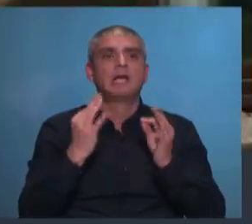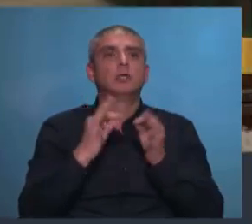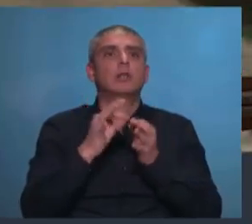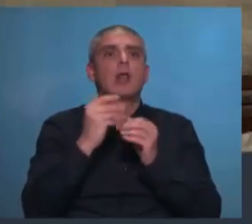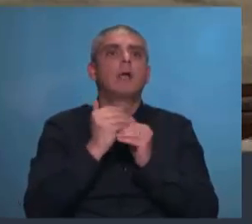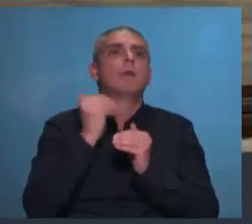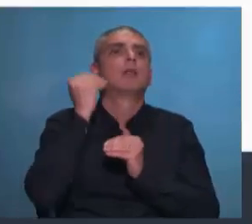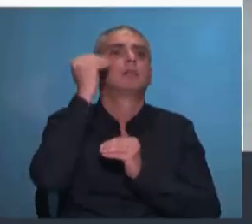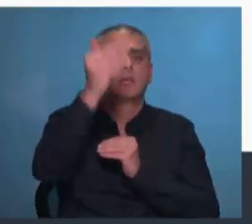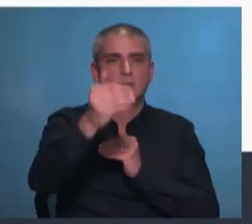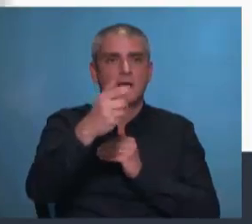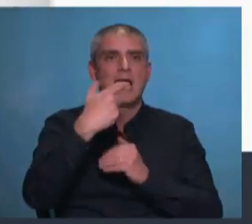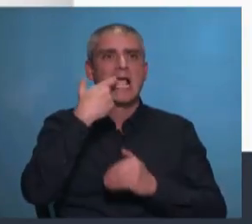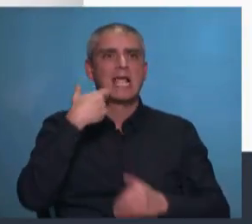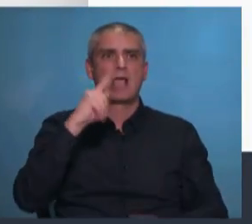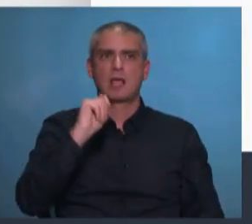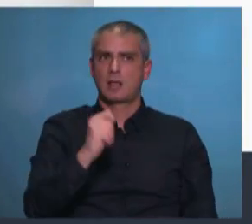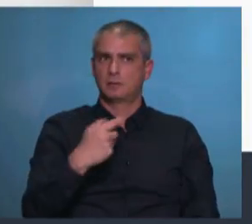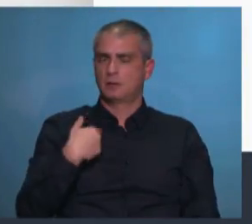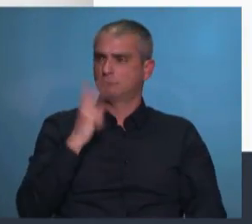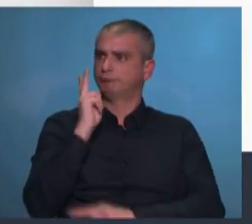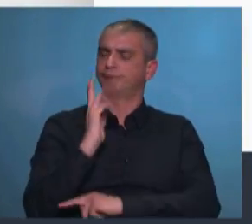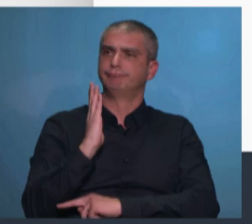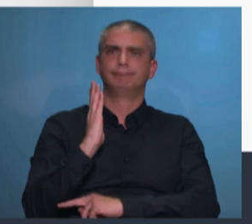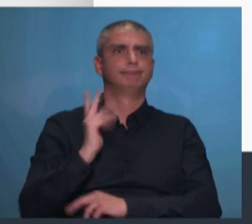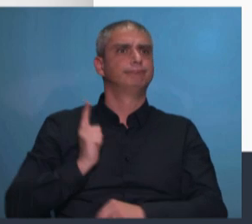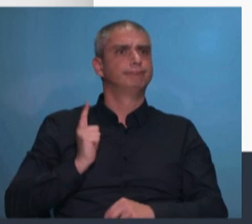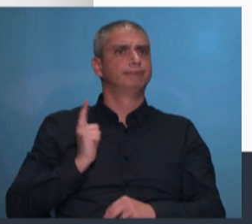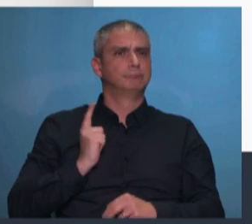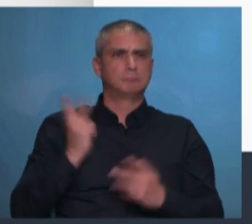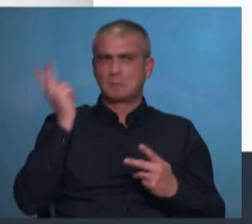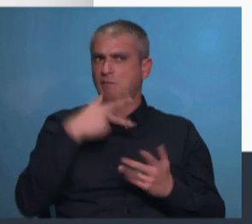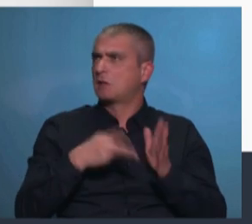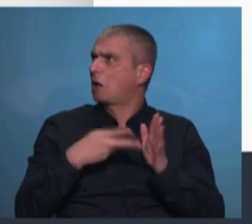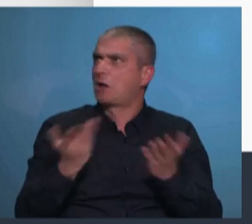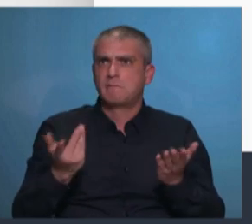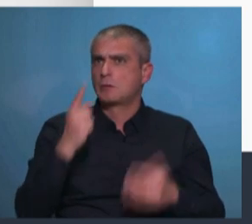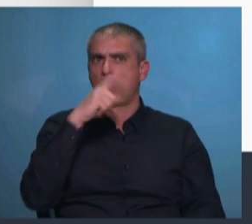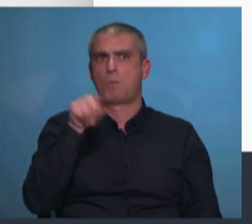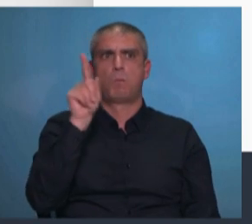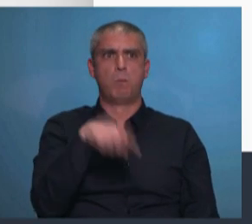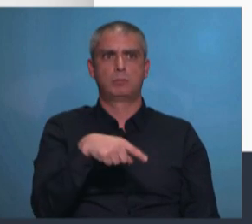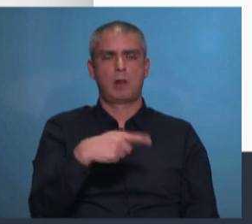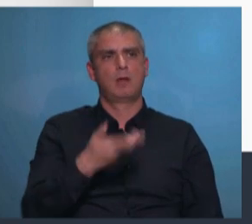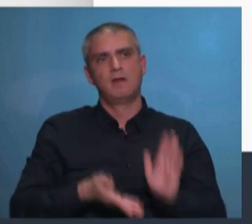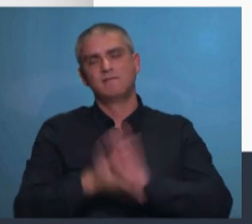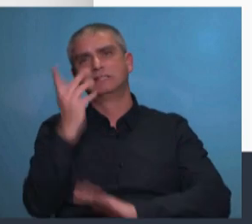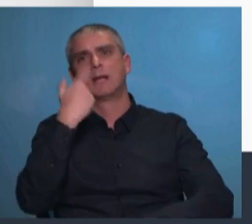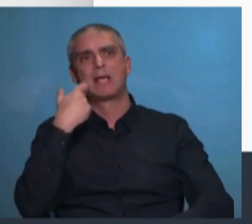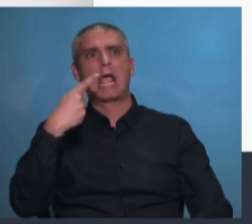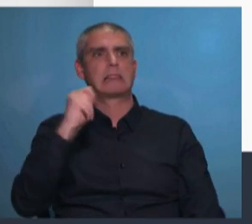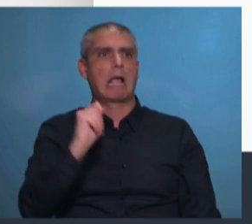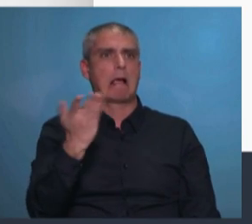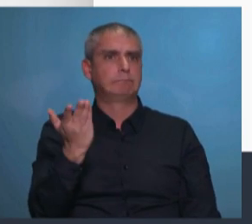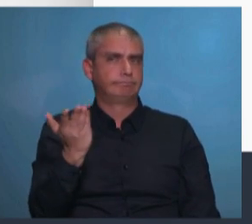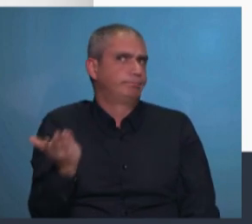משם בקריית גת. עמדתי בתחנה ובשלב מסוים הבנתי שהרכבת פשוט בוטלה ויצא בכלל מקריית גת או משהו.